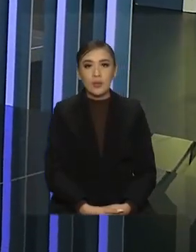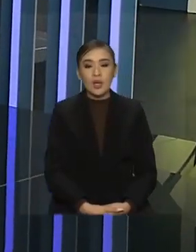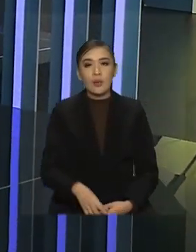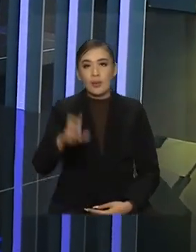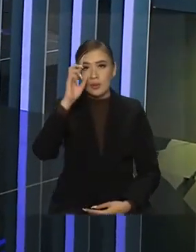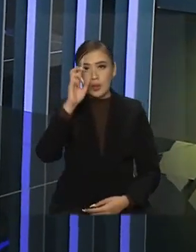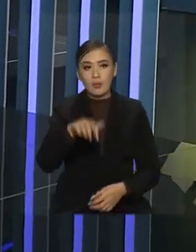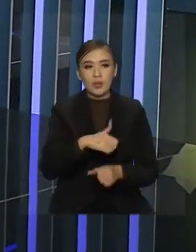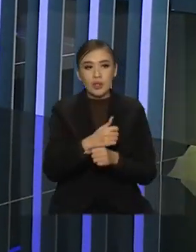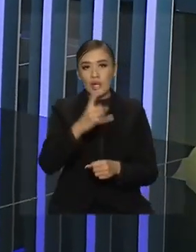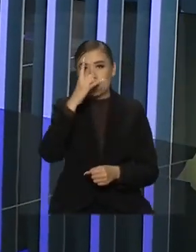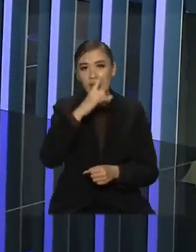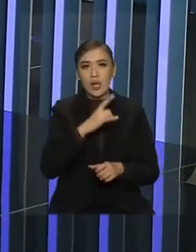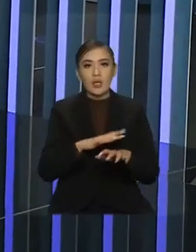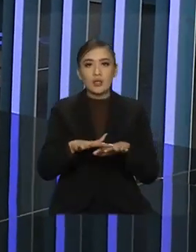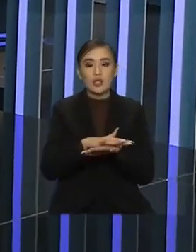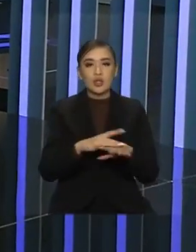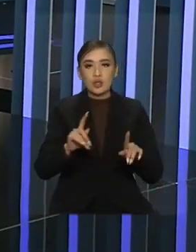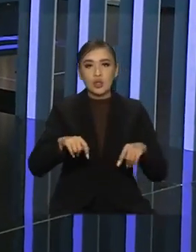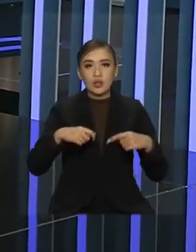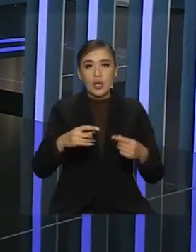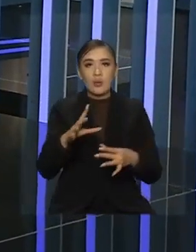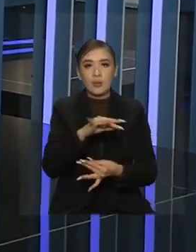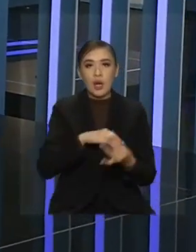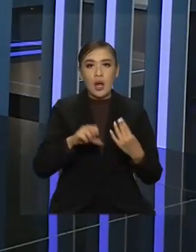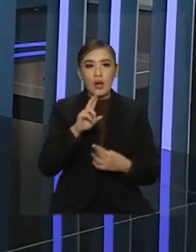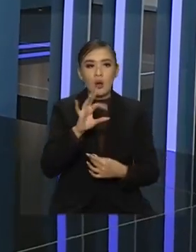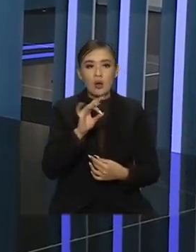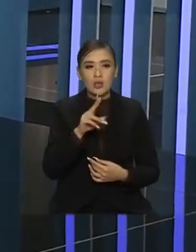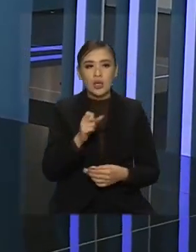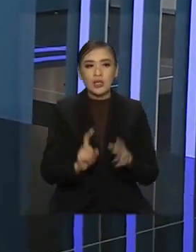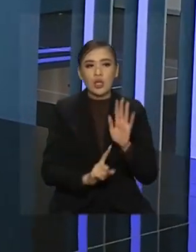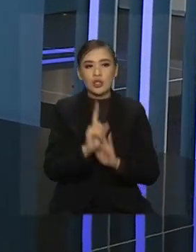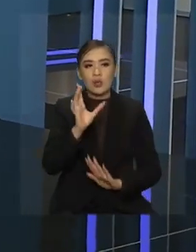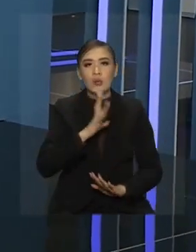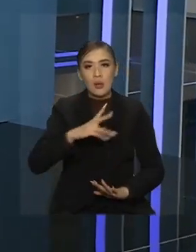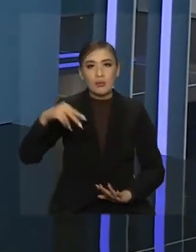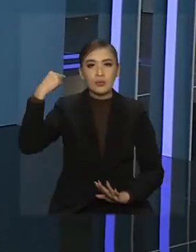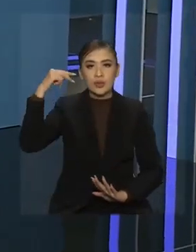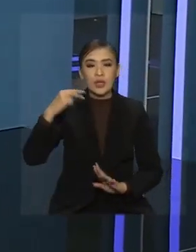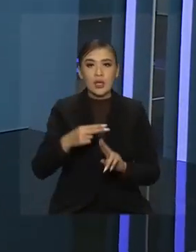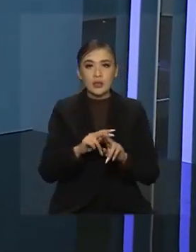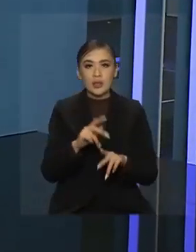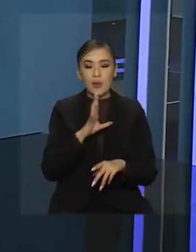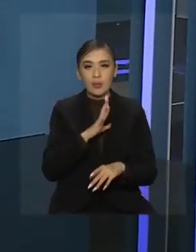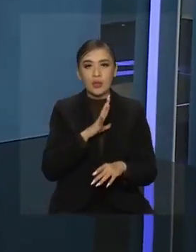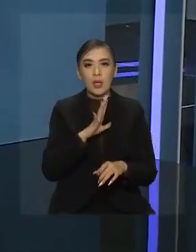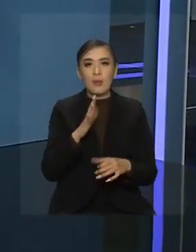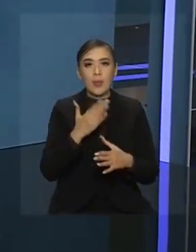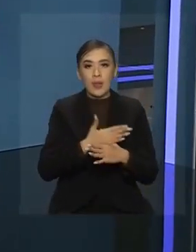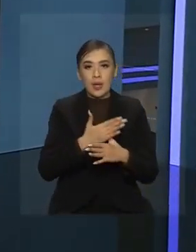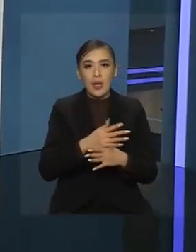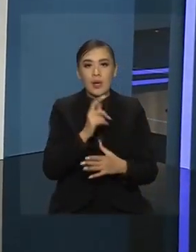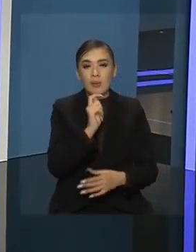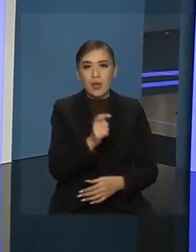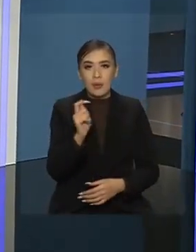Мемлекет башысының Қазақстан халқына жолдау аяқтала сала Ақордада ауыс түйіс басталды. Алдымен президенттің көмекшілері тағайындалды. Әрі бүгінде